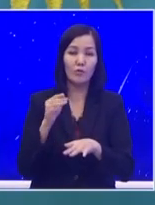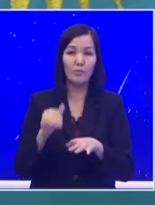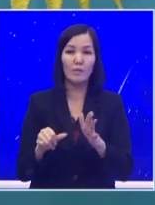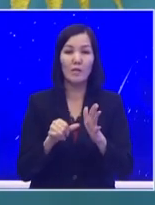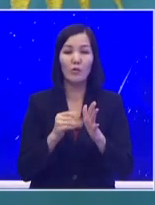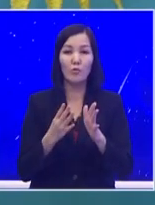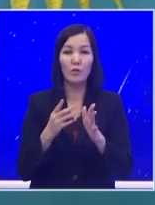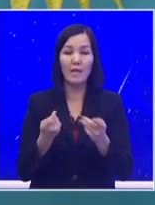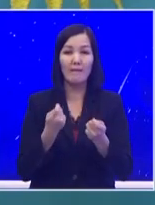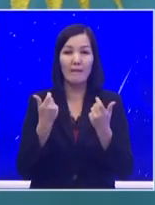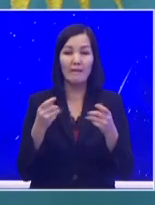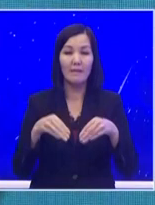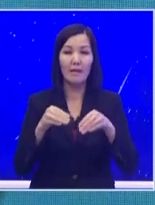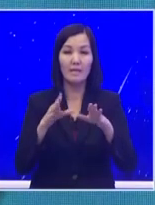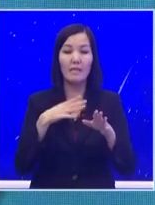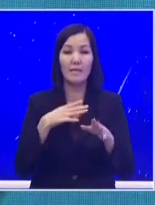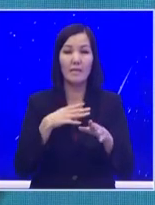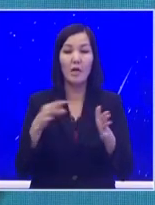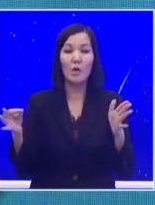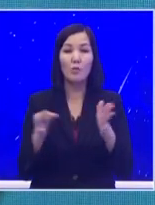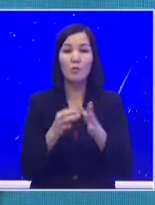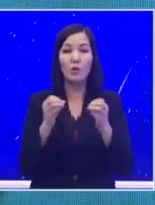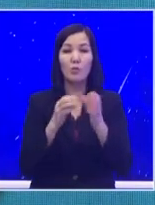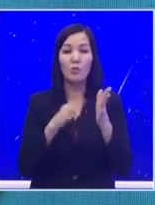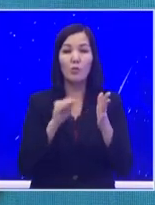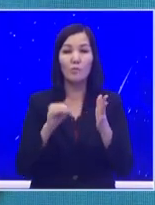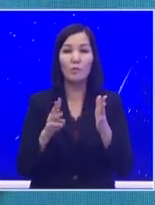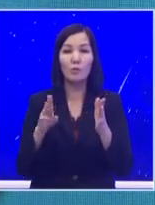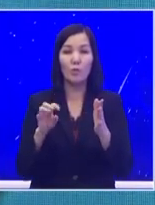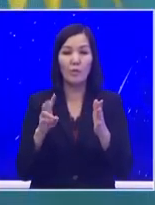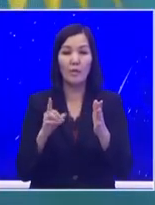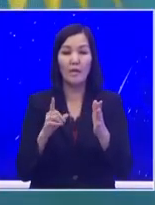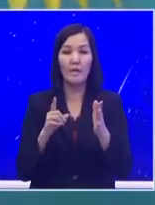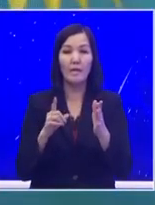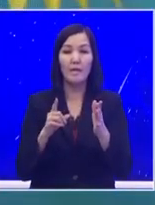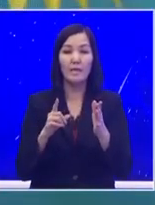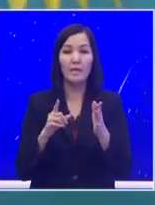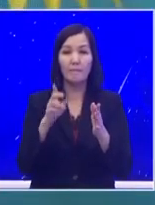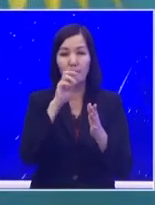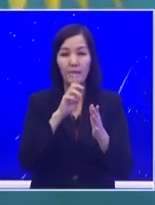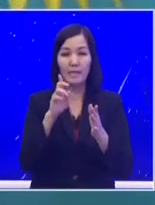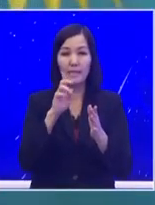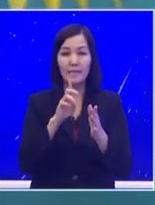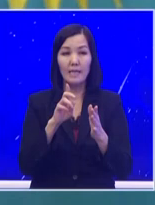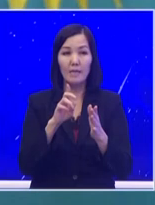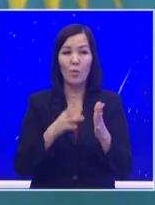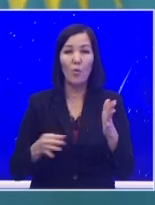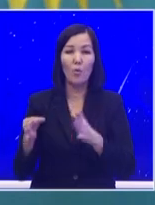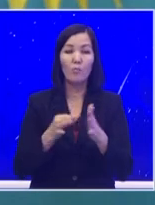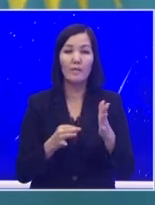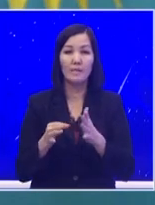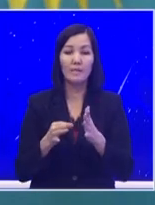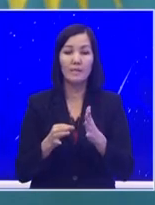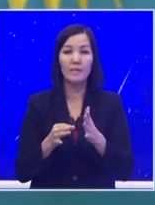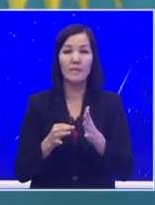алқапқа дақылдар егілді. Көзделген 19 мың тонна кепілді дизель отынның облыстың мұнай